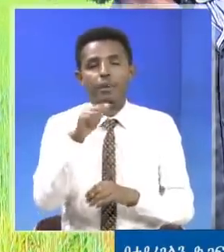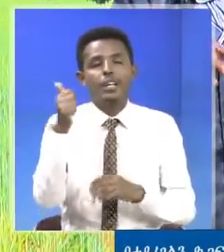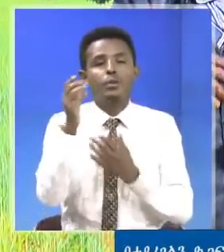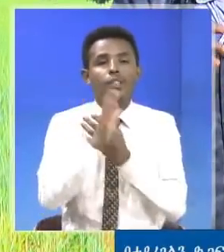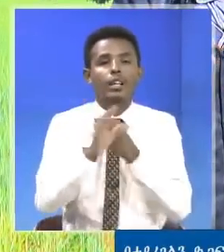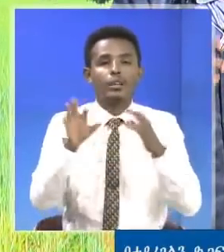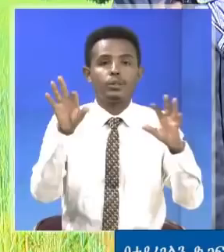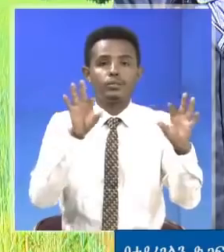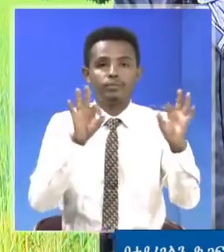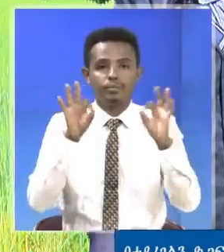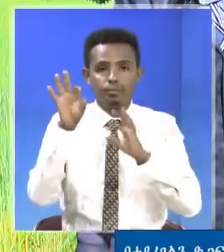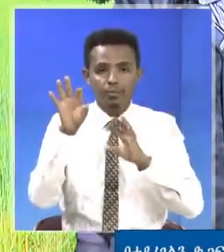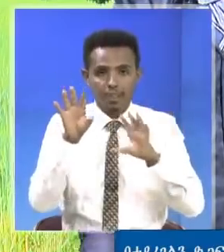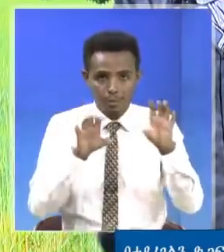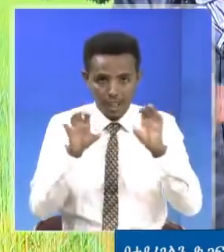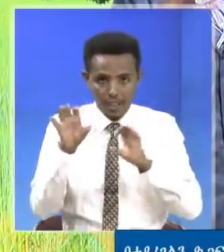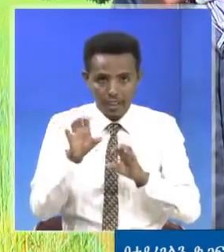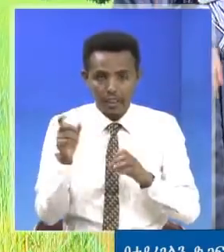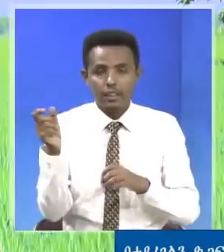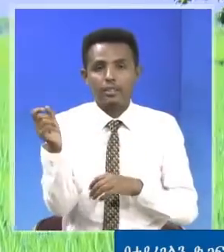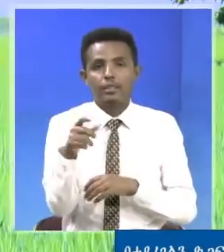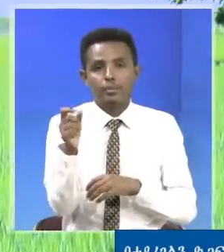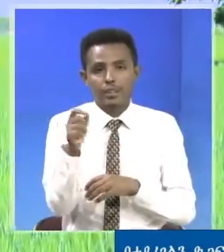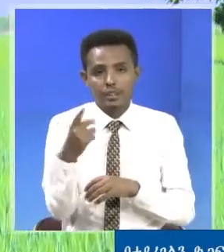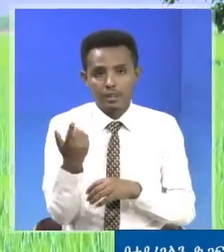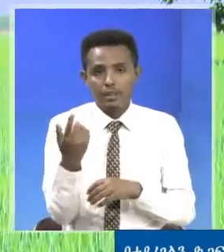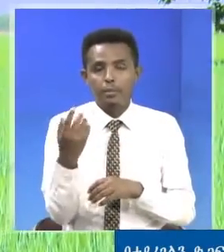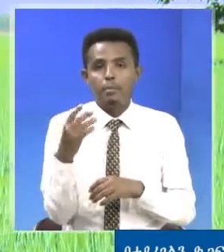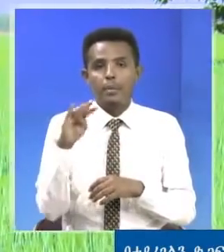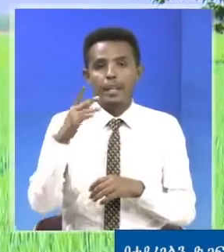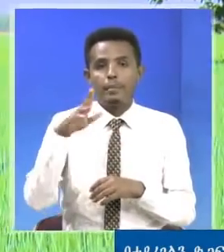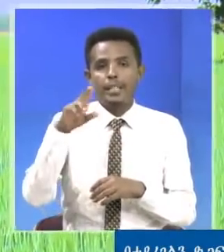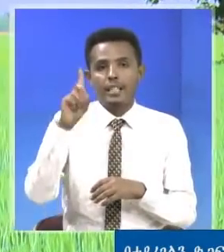አመጠን ምንጥል ማዳበሪያ ላይ ችግር አለ።